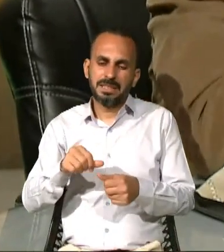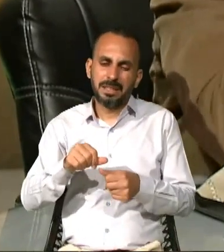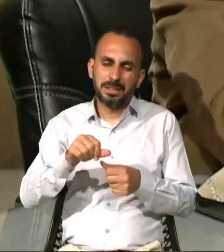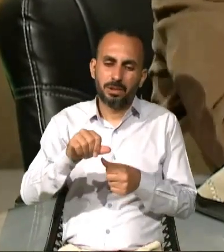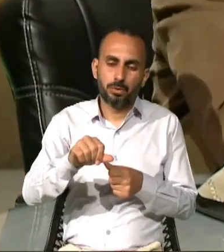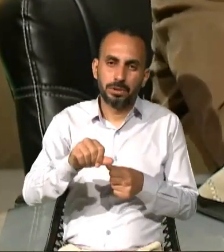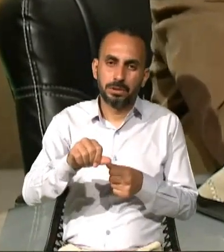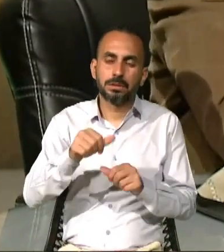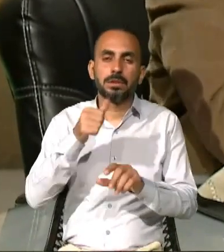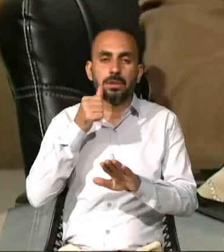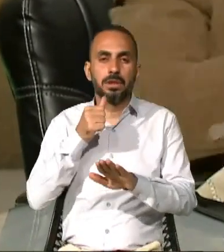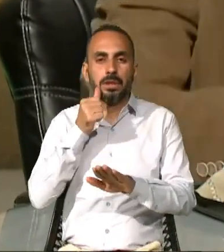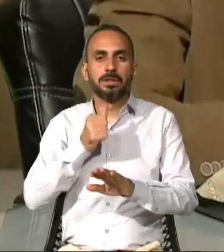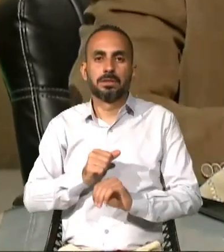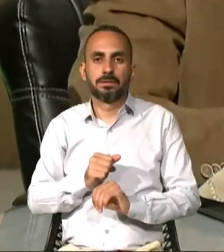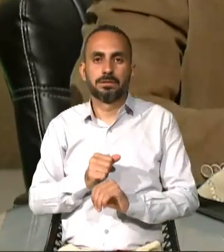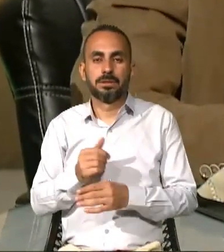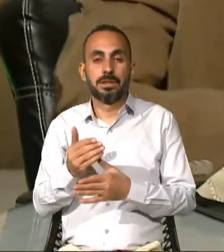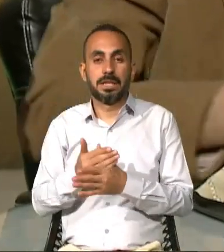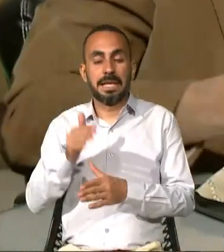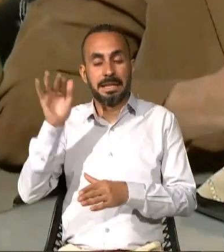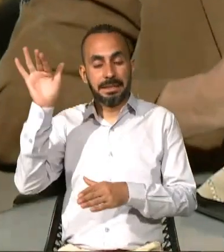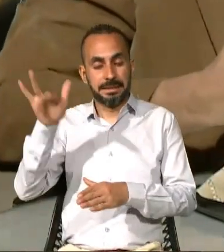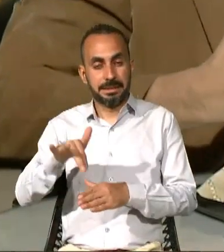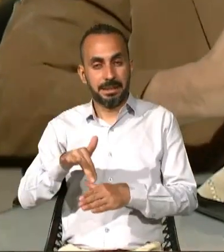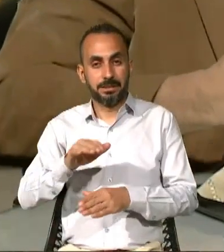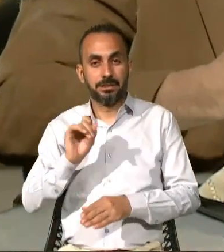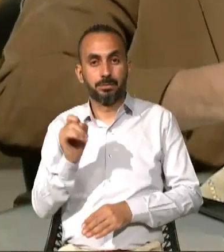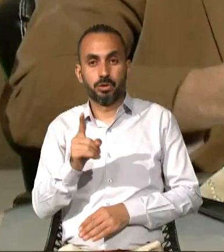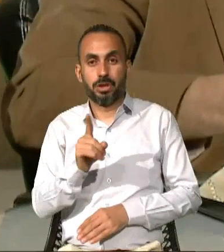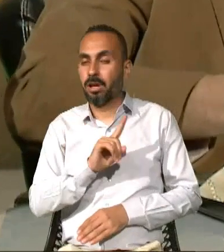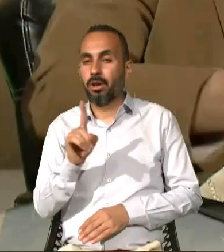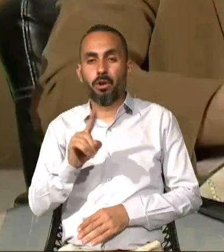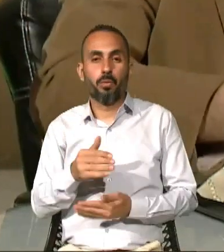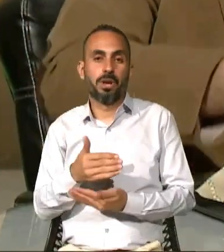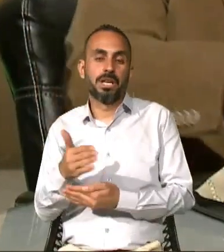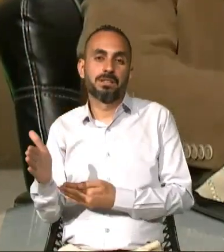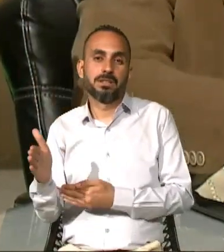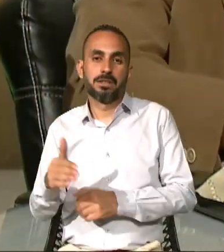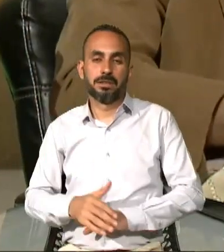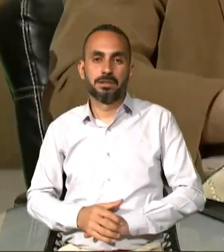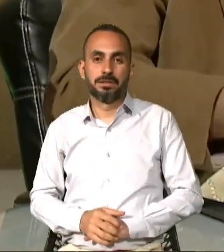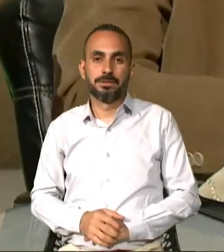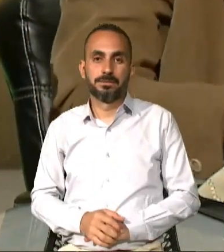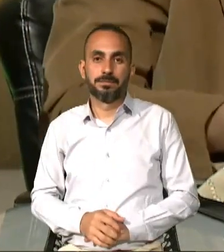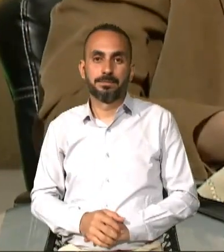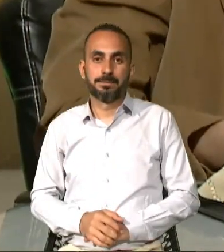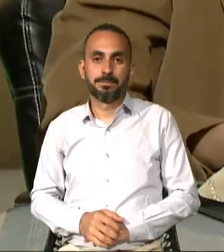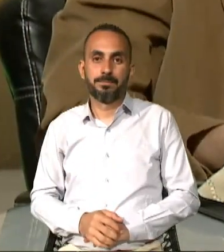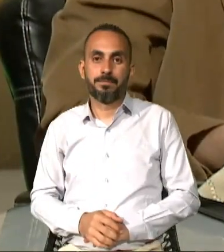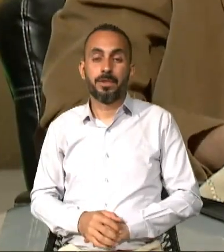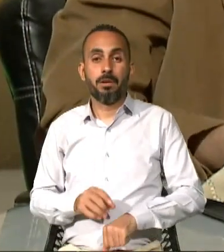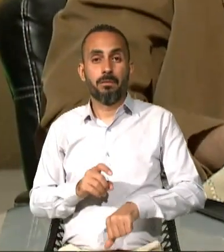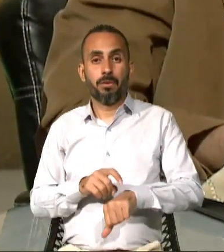اتيانا ولا تتاخر. ايوه محضر ربنا لما بدخل محضر ربنا